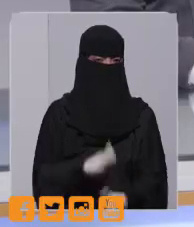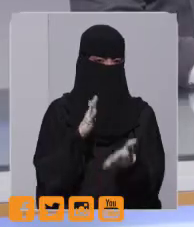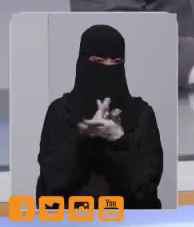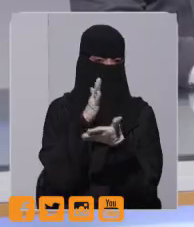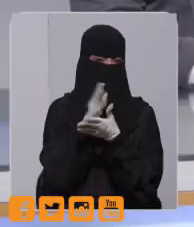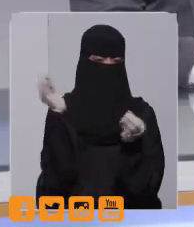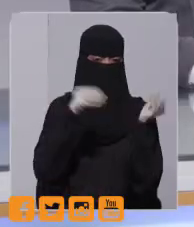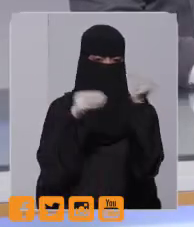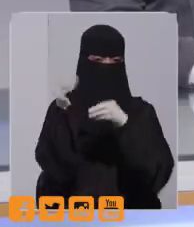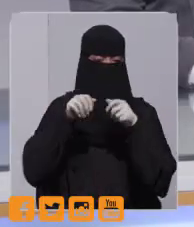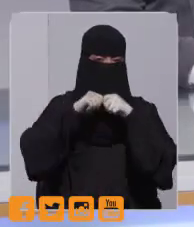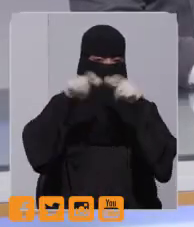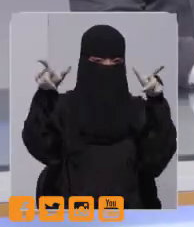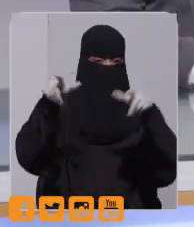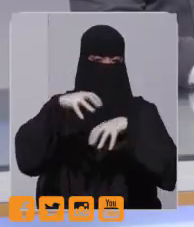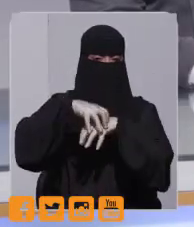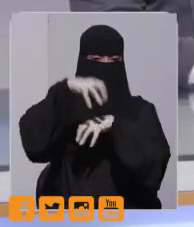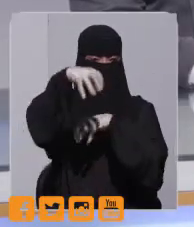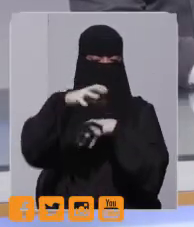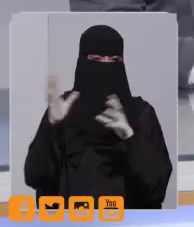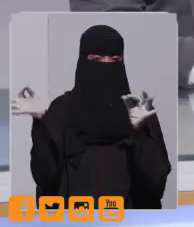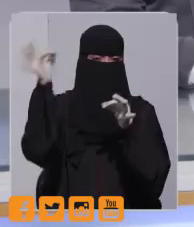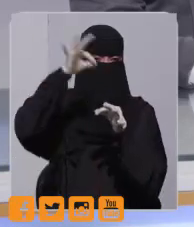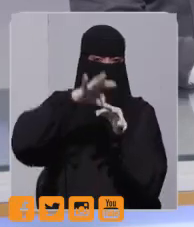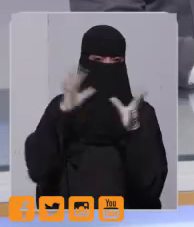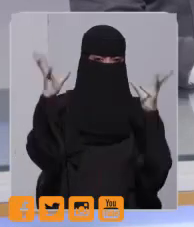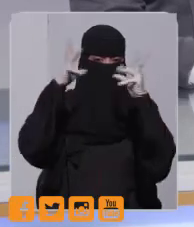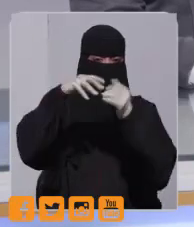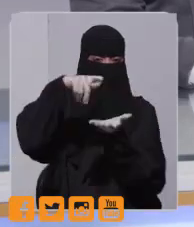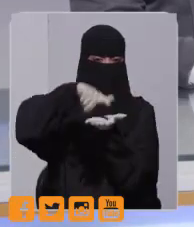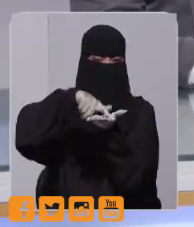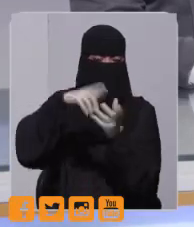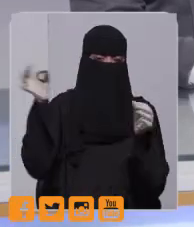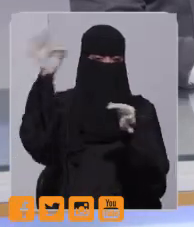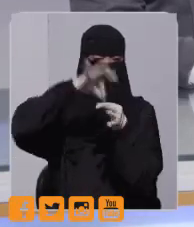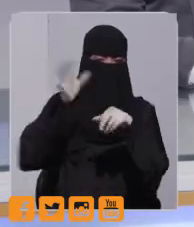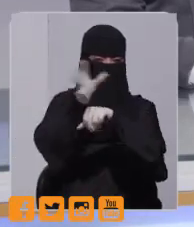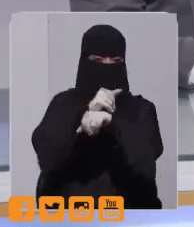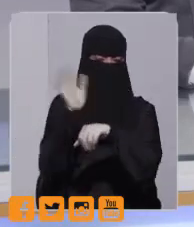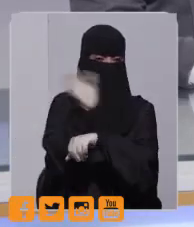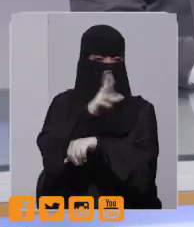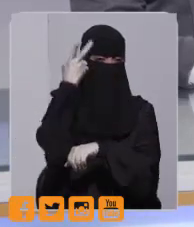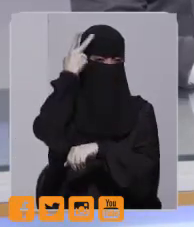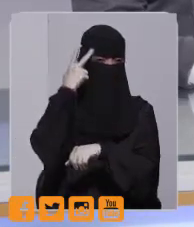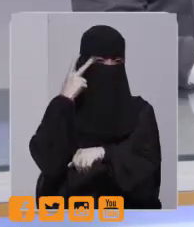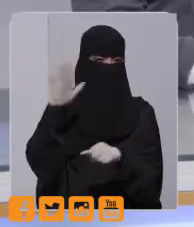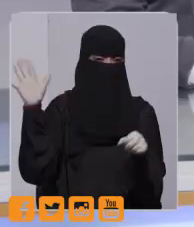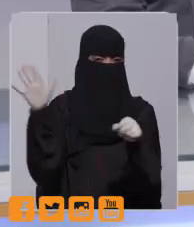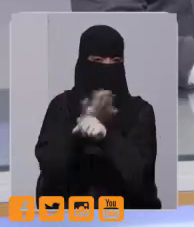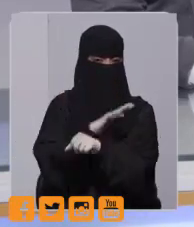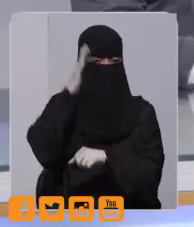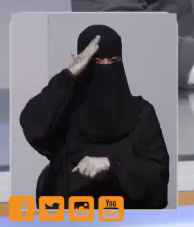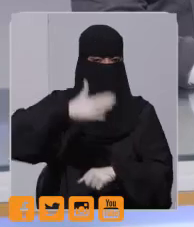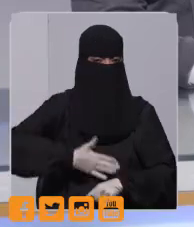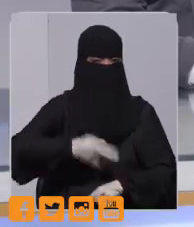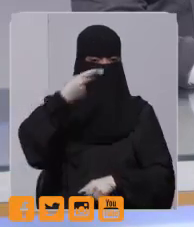ولمتابعه المزيد من نشرتنا الاخباريه يرجى زياره حساباتنا على مواقع التواصل الاجتماعي تلفزيون وفي الختام